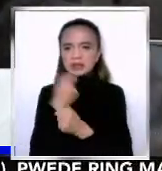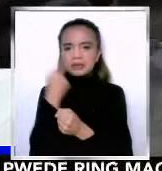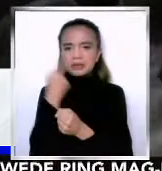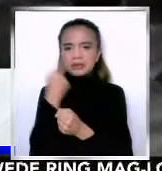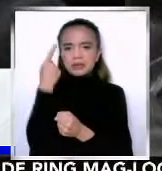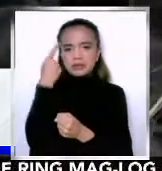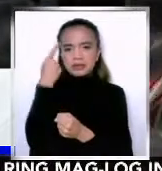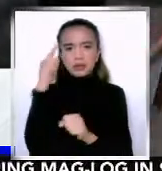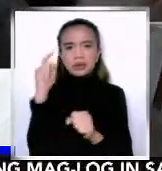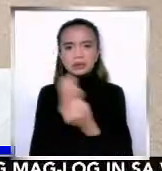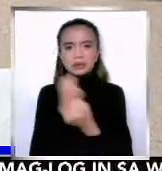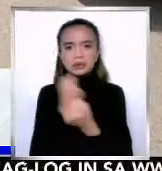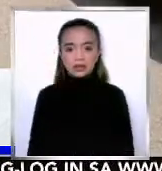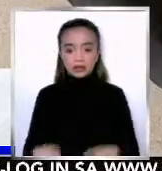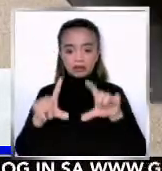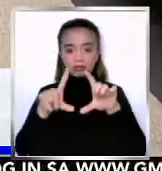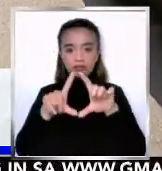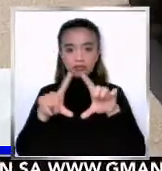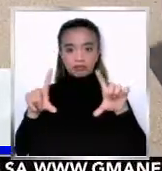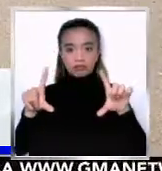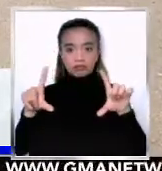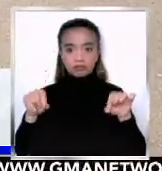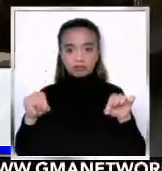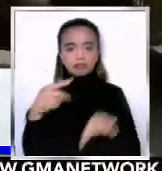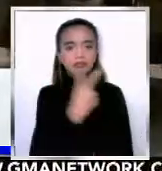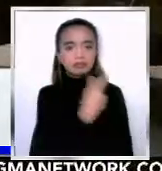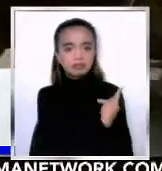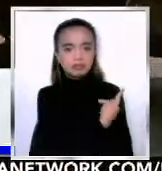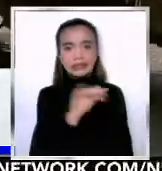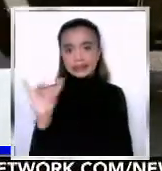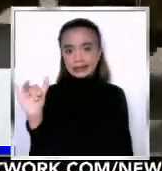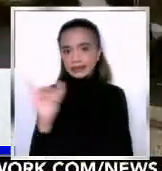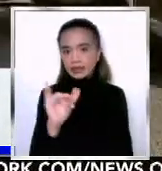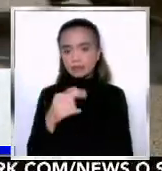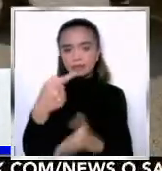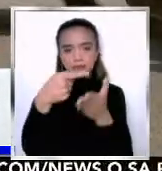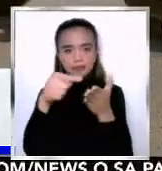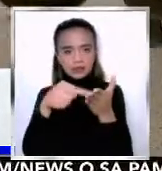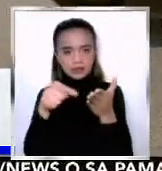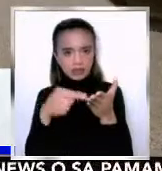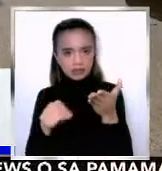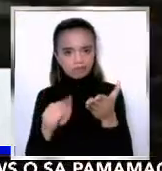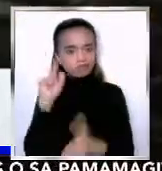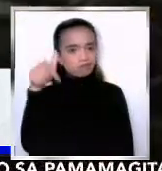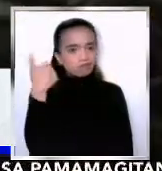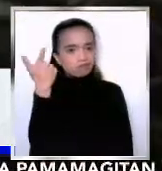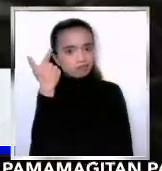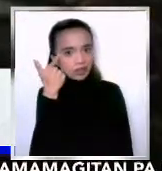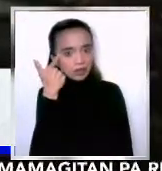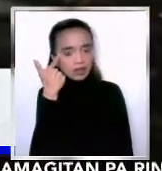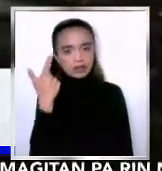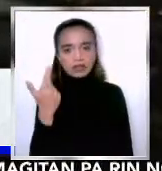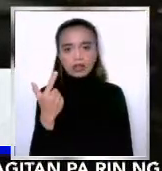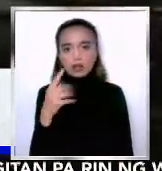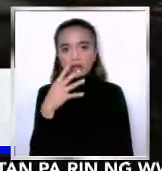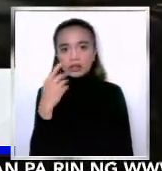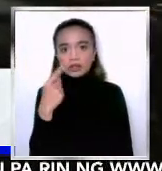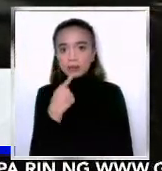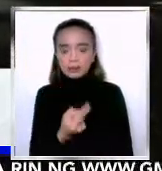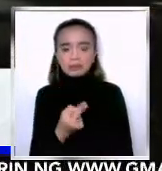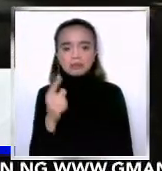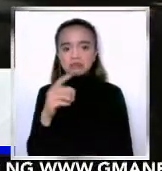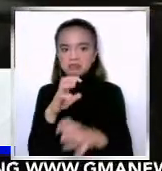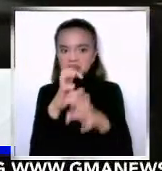card, tinitignan na rin alinsunod sa utos ng gobyerno na higpitan ang galaw ng mga hindi bakunado. Oh yes, dapat